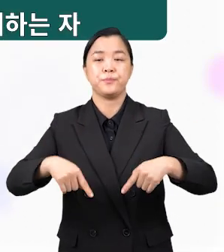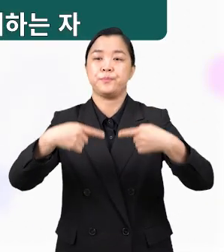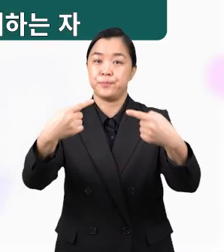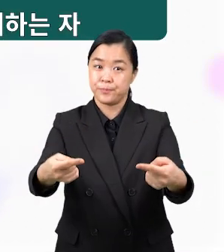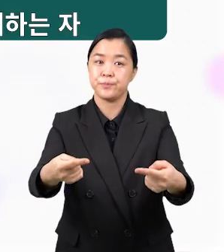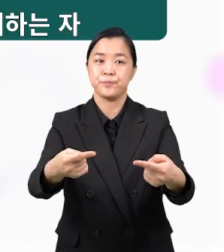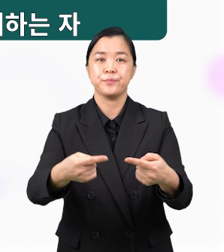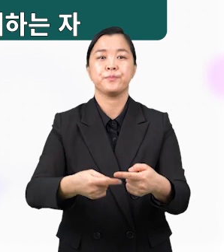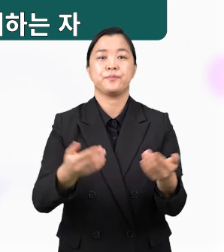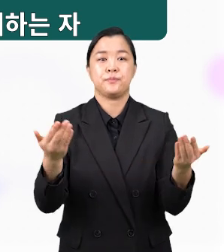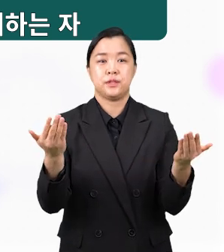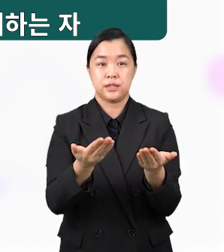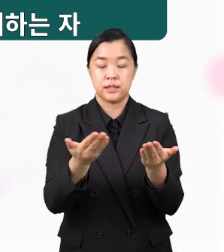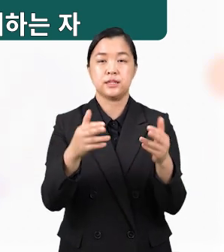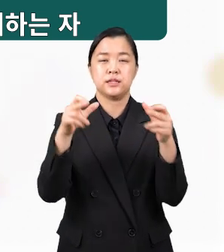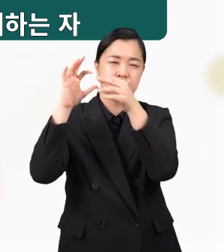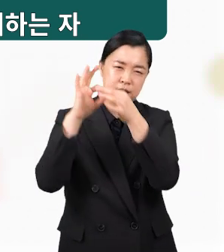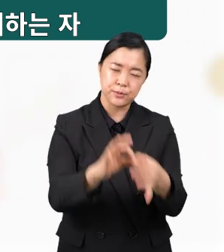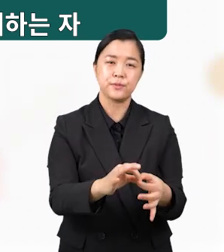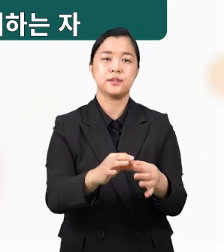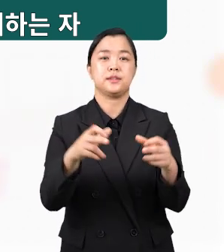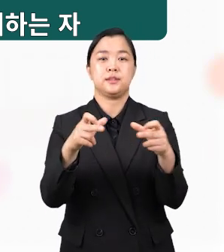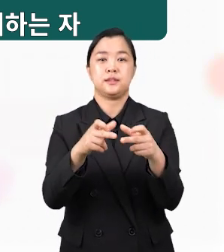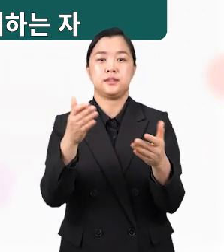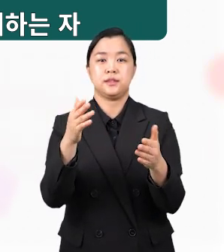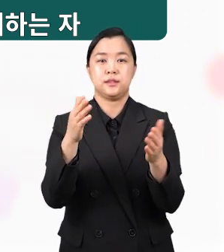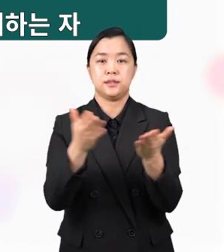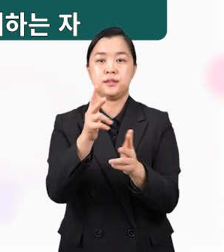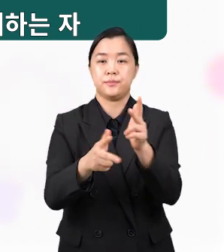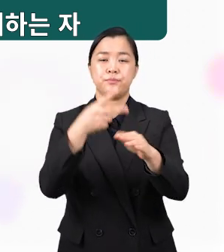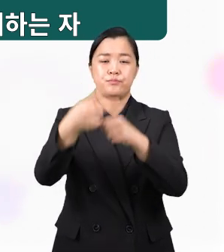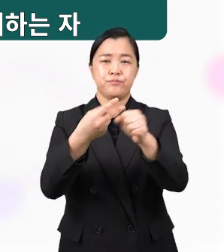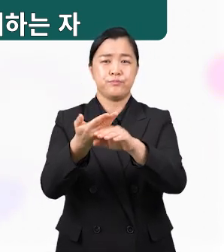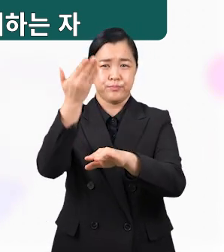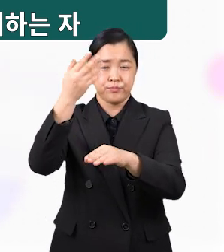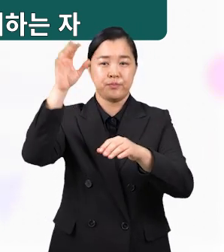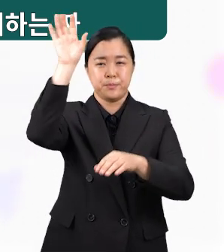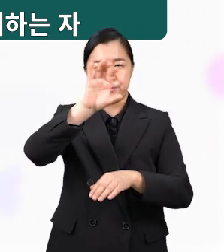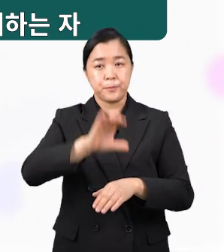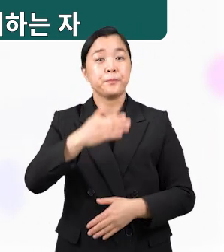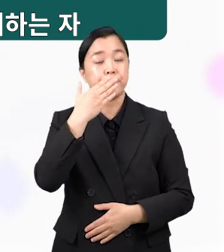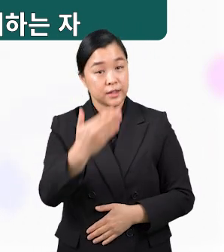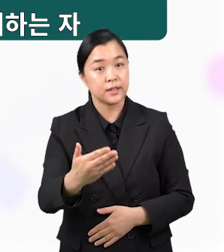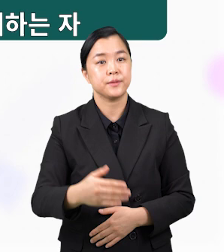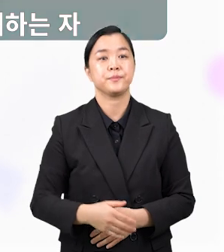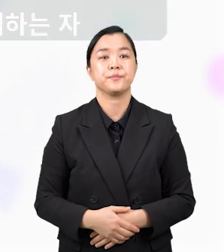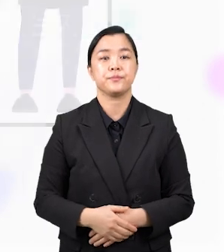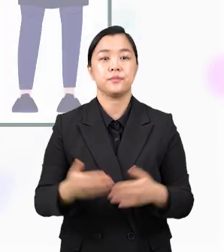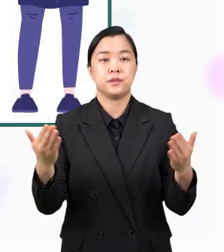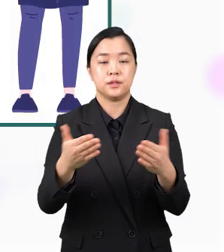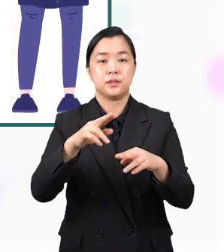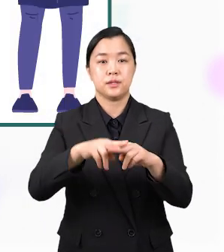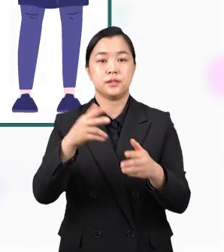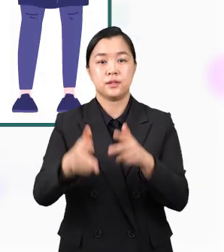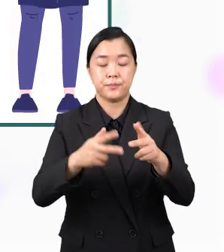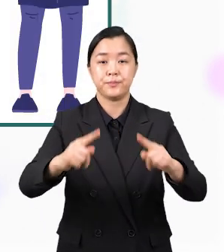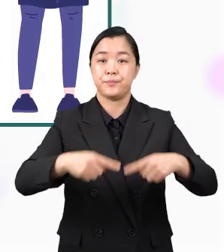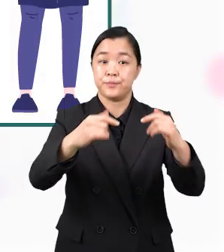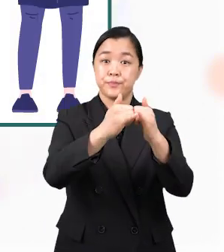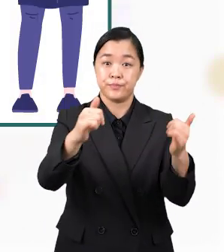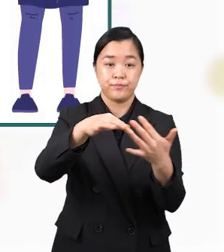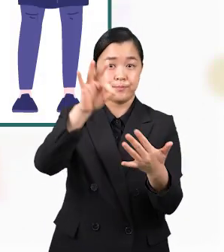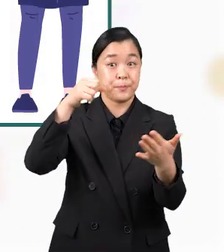사업에 참여하는 자도 연속해서 장애인 일자리 사업에 2년 이상 반복 참여가 가능합니다. 장애인 일자리